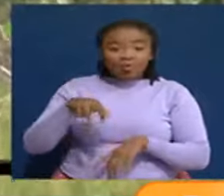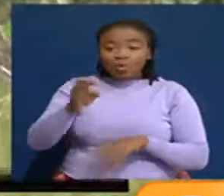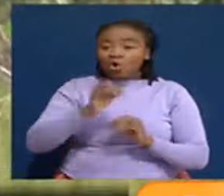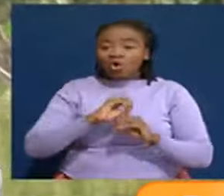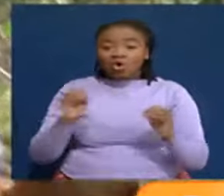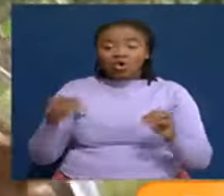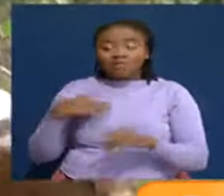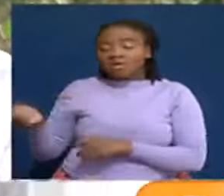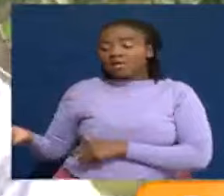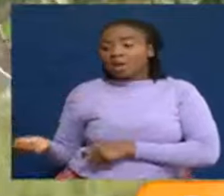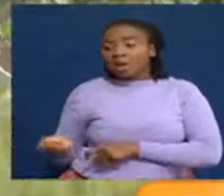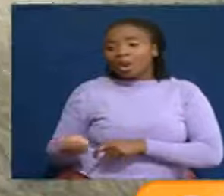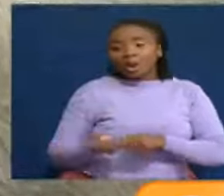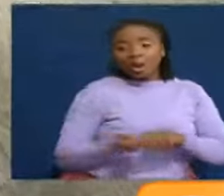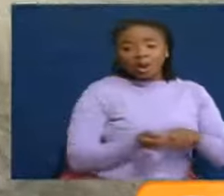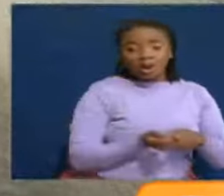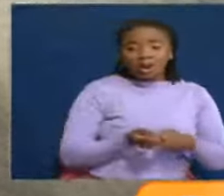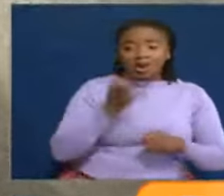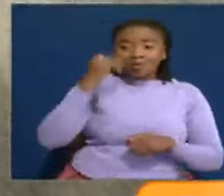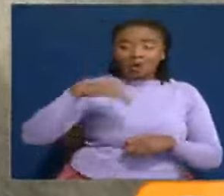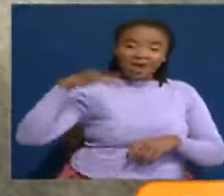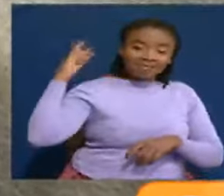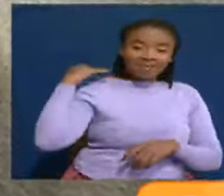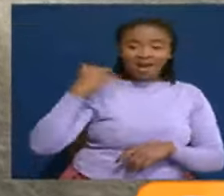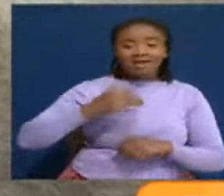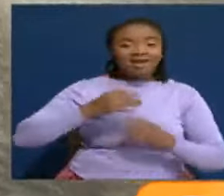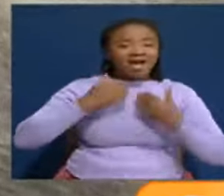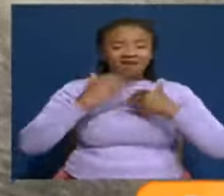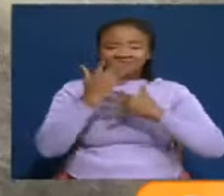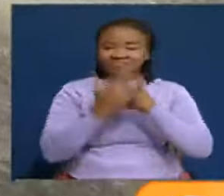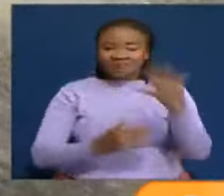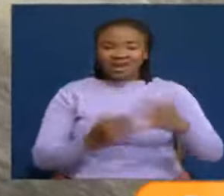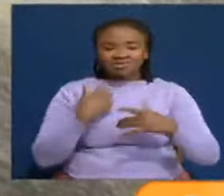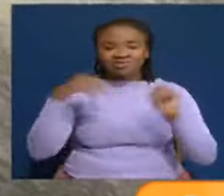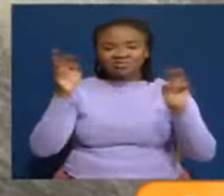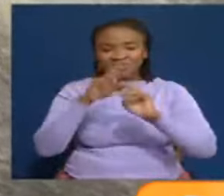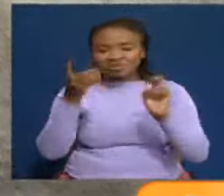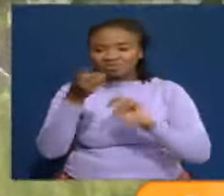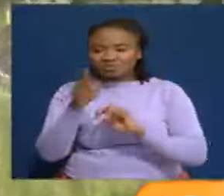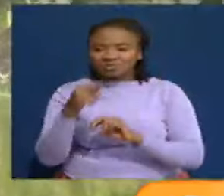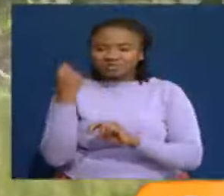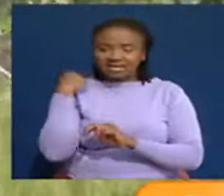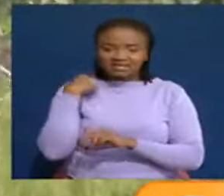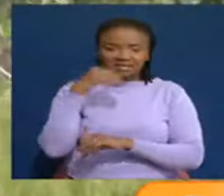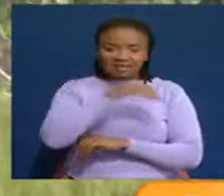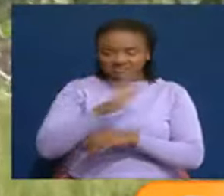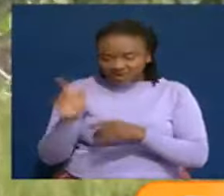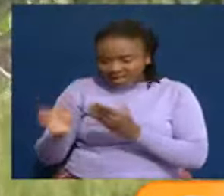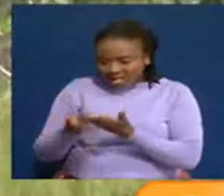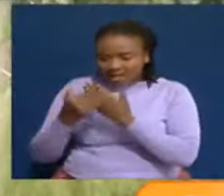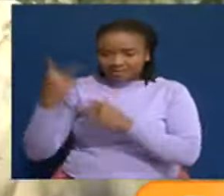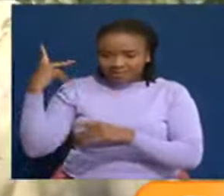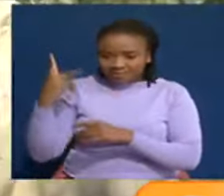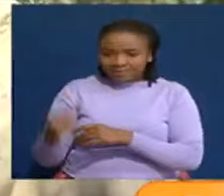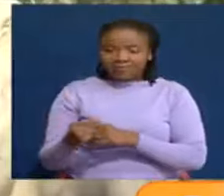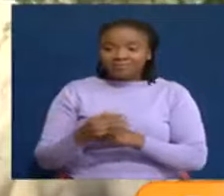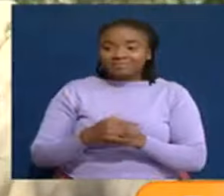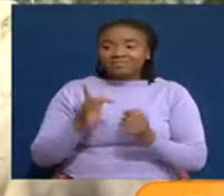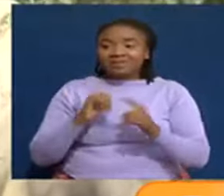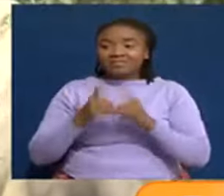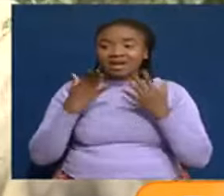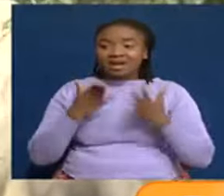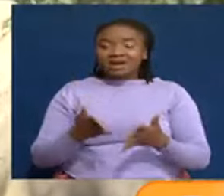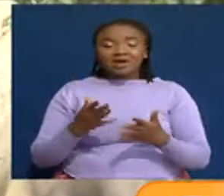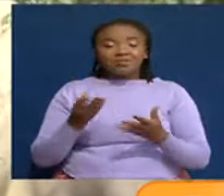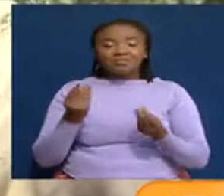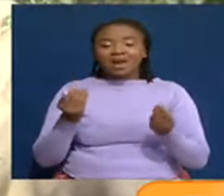tu. Hapo kwa mgongo yote ilikuwa damu. So ilibidi nikatafuta daktari jana jioni. Nilikuja kazidunga sindano. Sasa naona saa hii nimelose